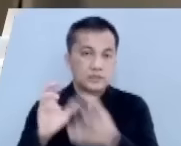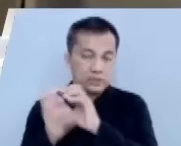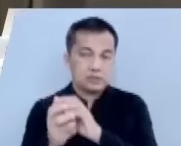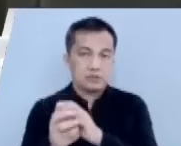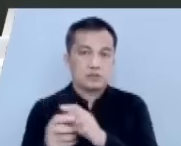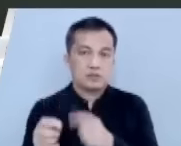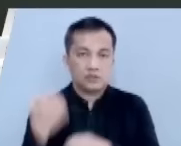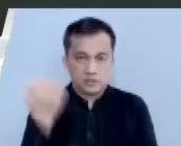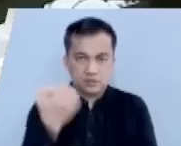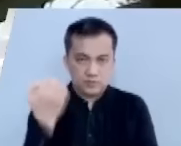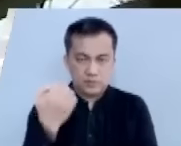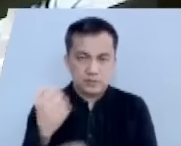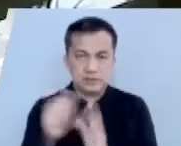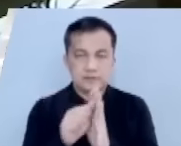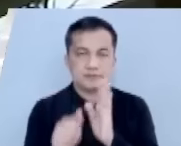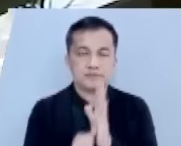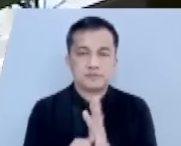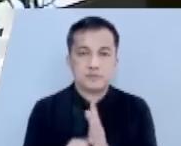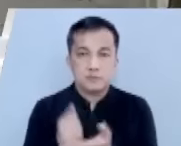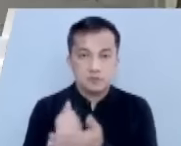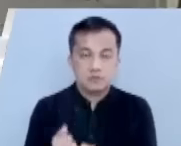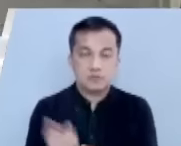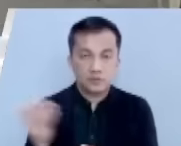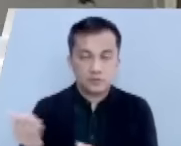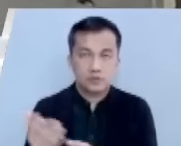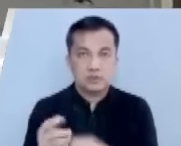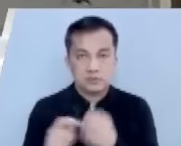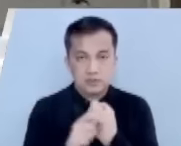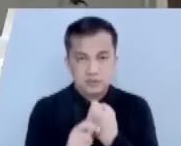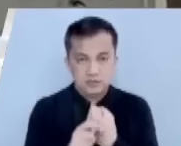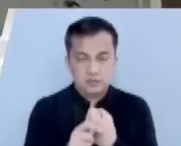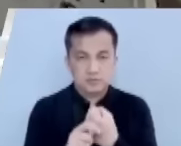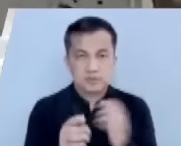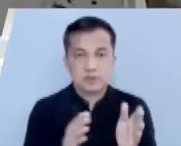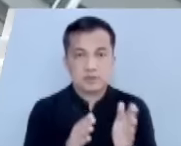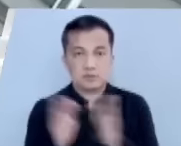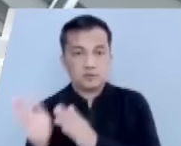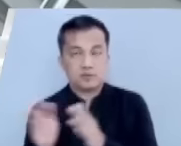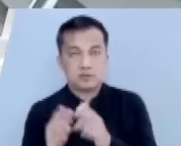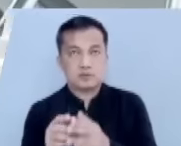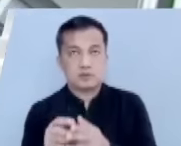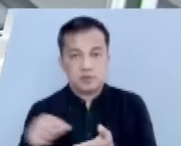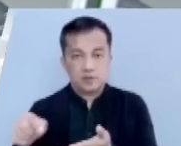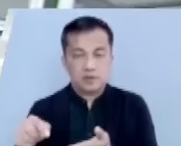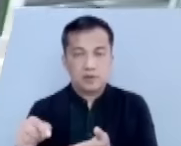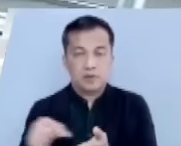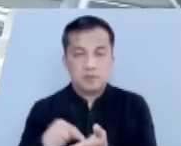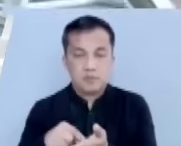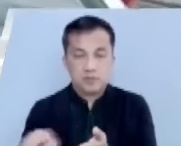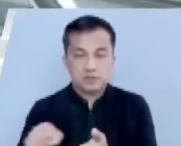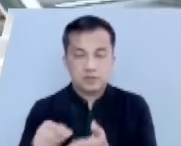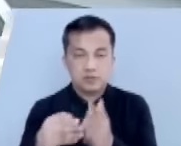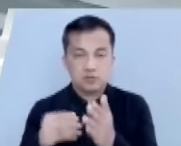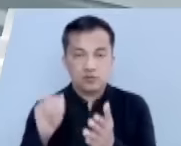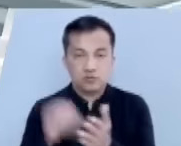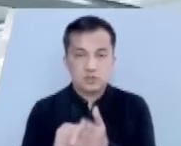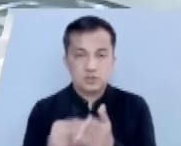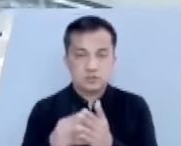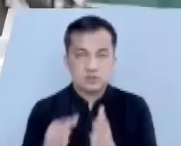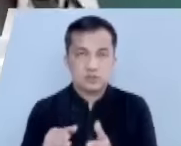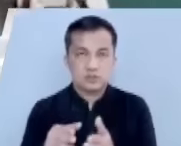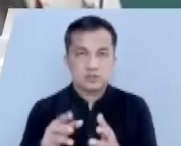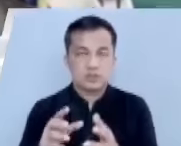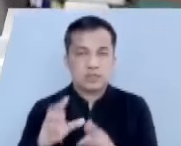Emergencies Act. Sa tulong nito, pansamantalang may pagpapaliban ang paninigil sa utang ng mga estudyanteng nasa calamity declared